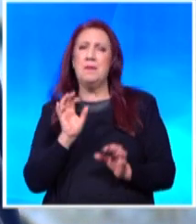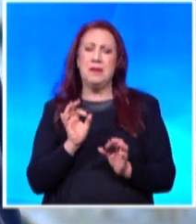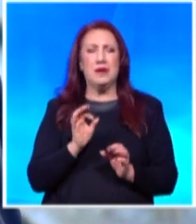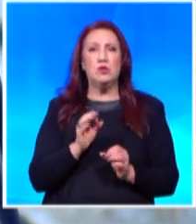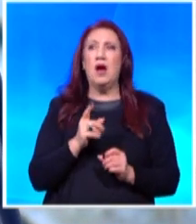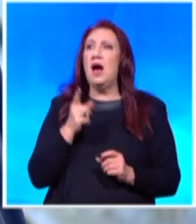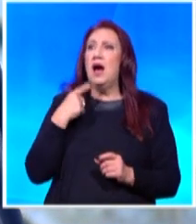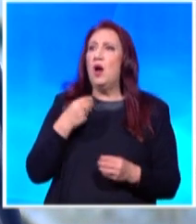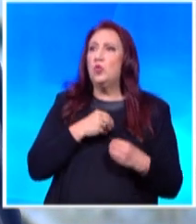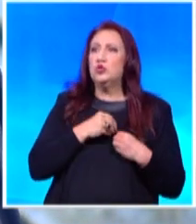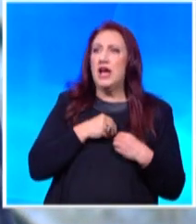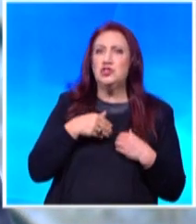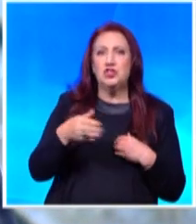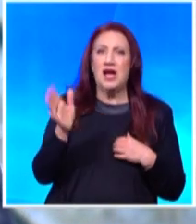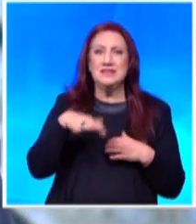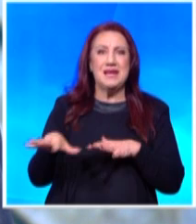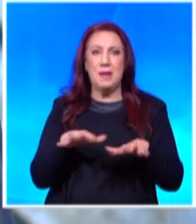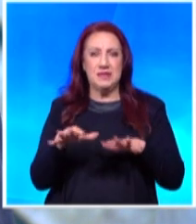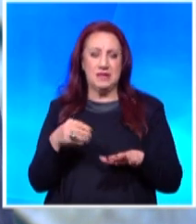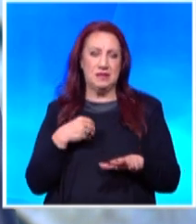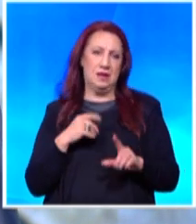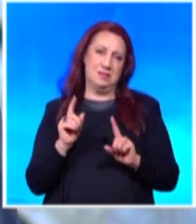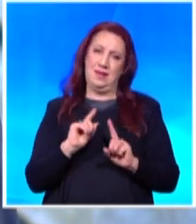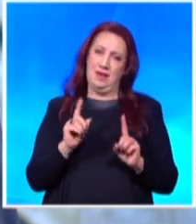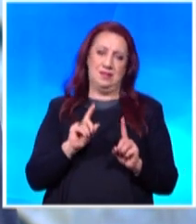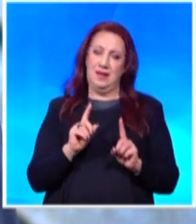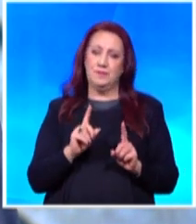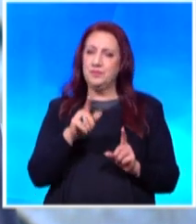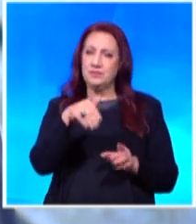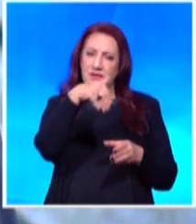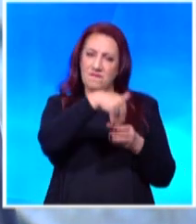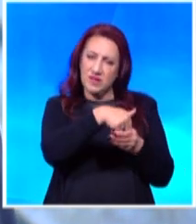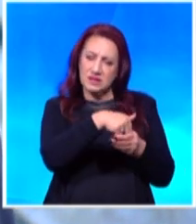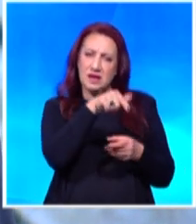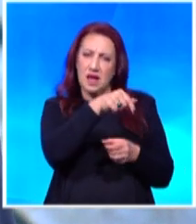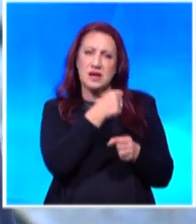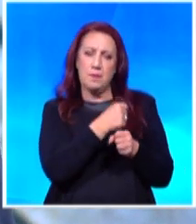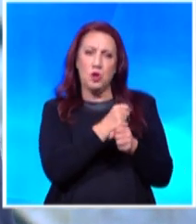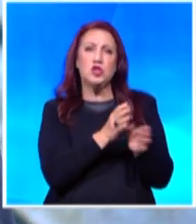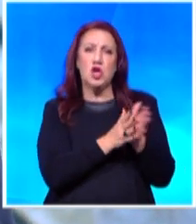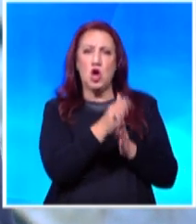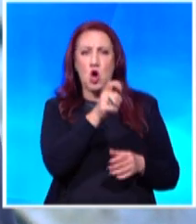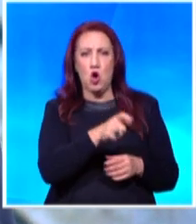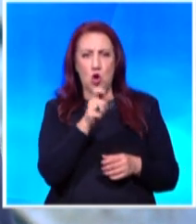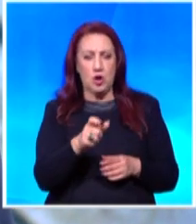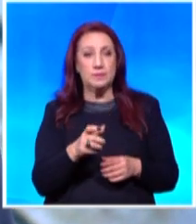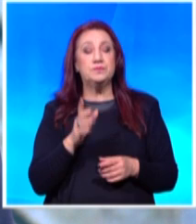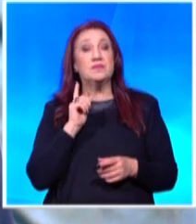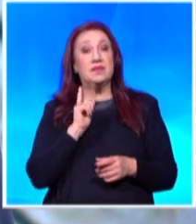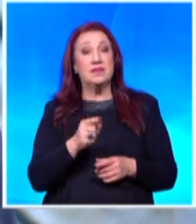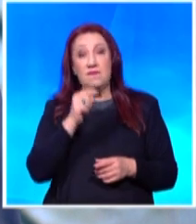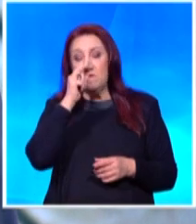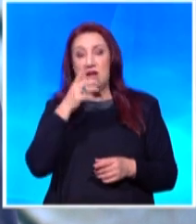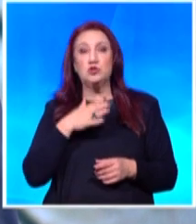всичко. Не, тя е система, която се управлява пак от хора. Тук много е важно да има институция, механизъм, който да